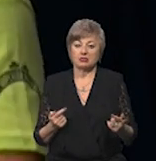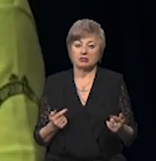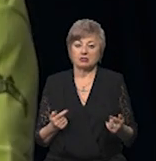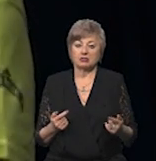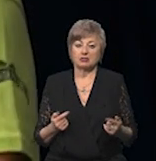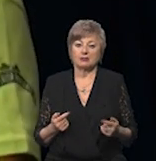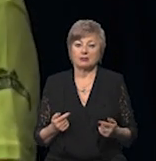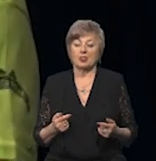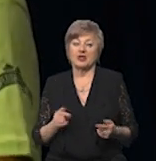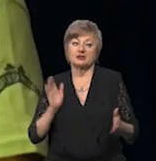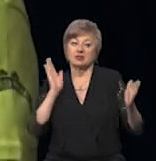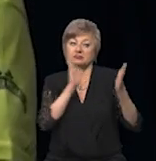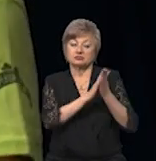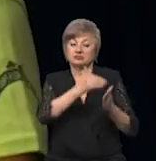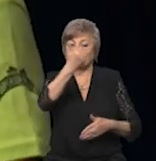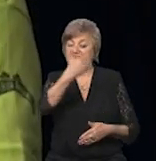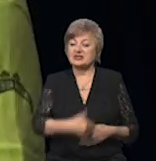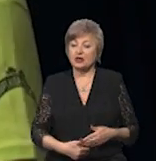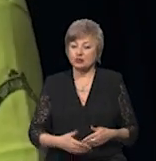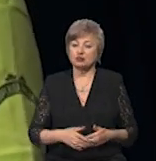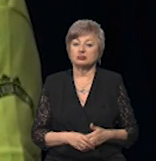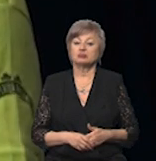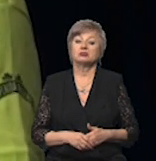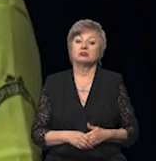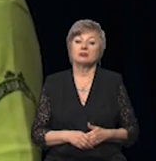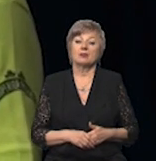висить на стіні, на стелю її